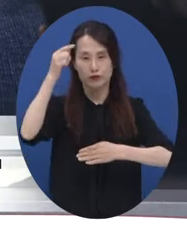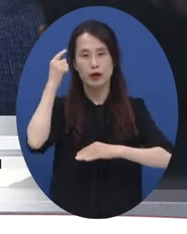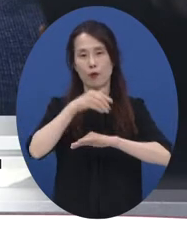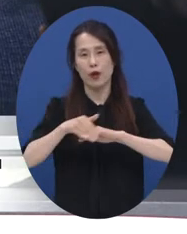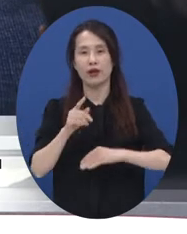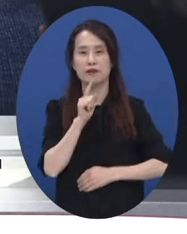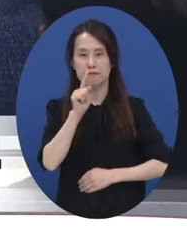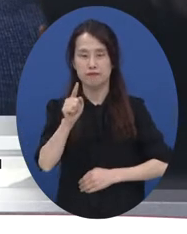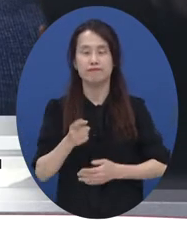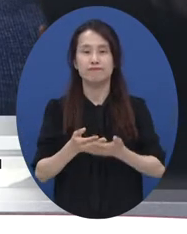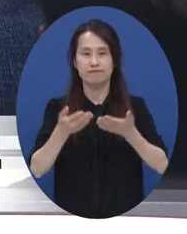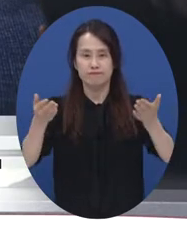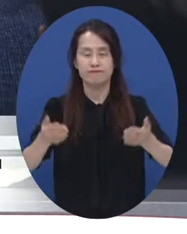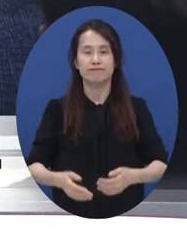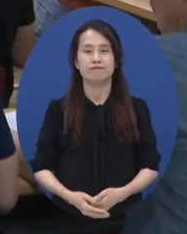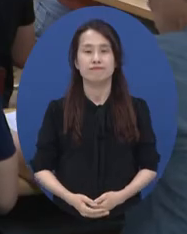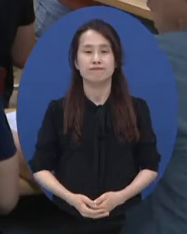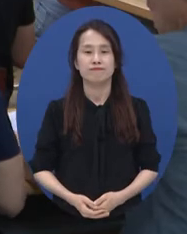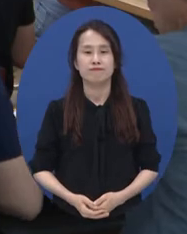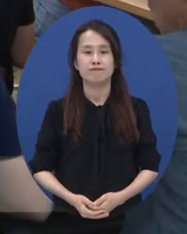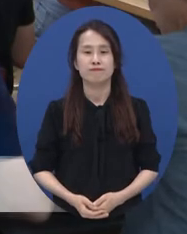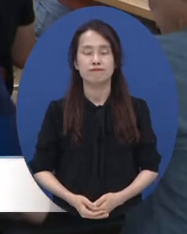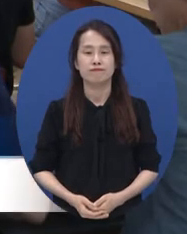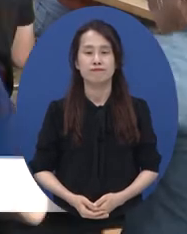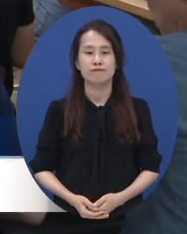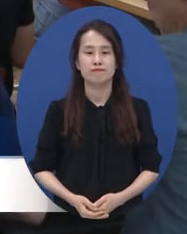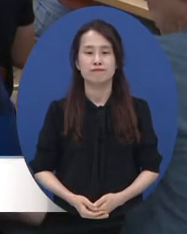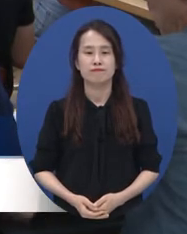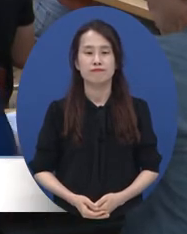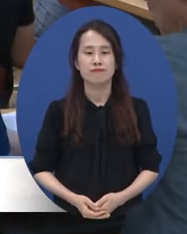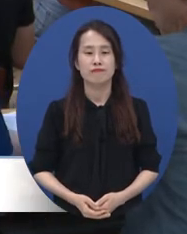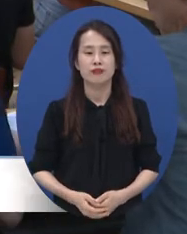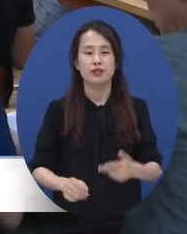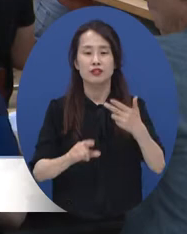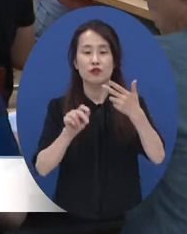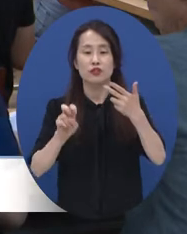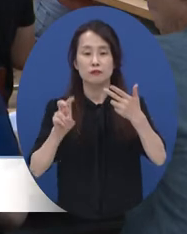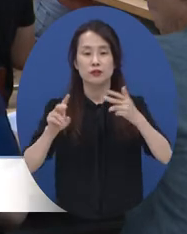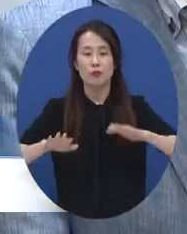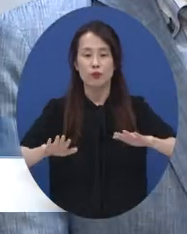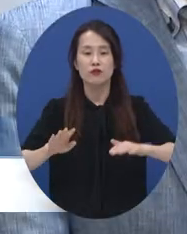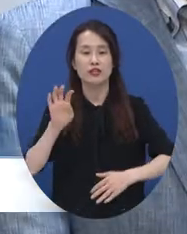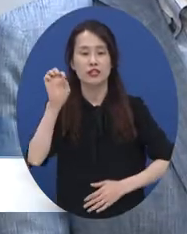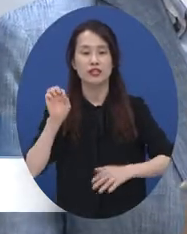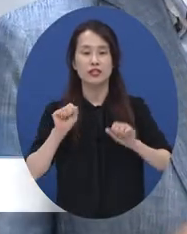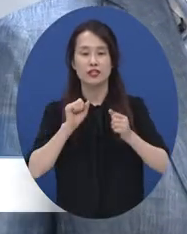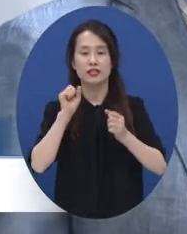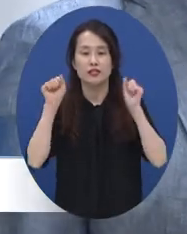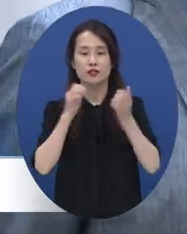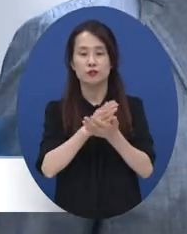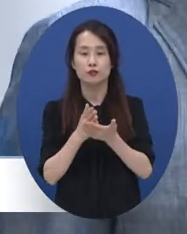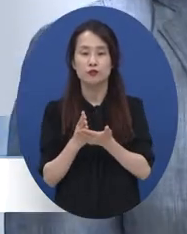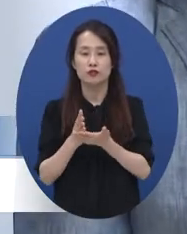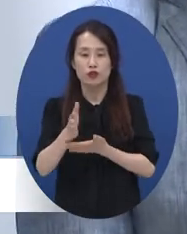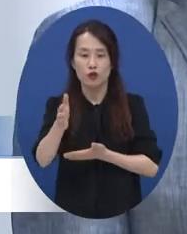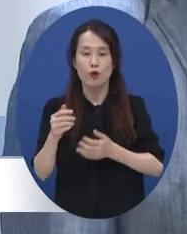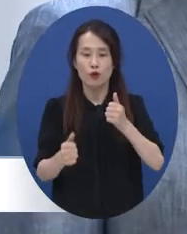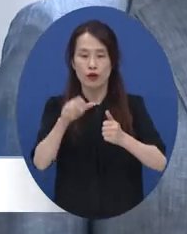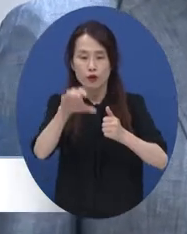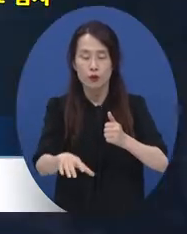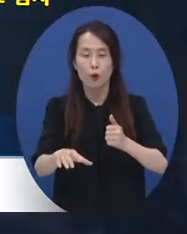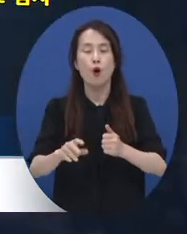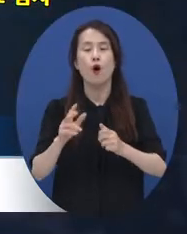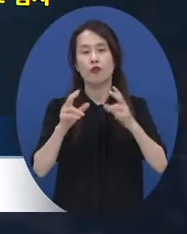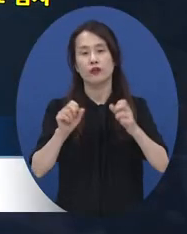모두의 행선지 리자 합니다 20일 오늘 경기도가 이스터 추 전용 경기장 대상지로 성남판교 를